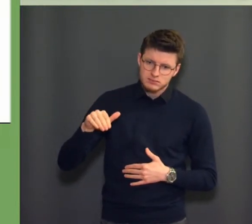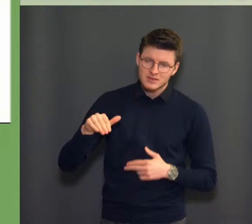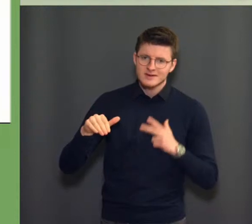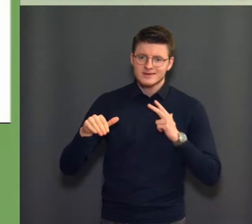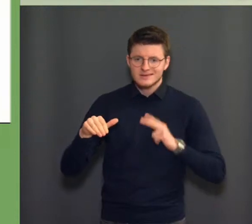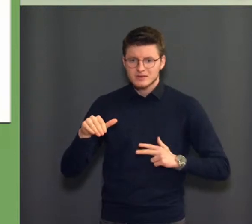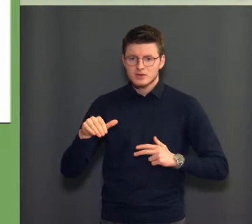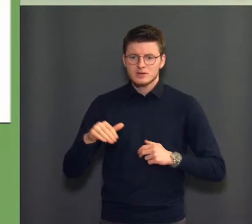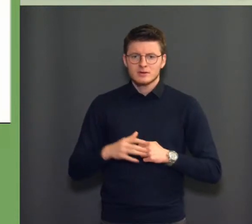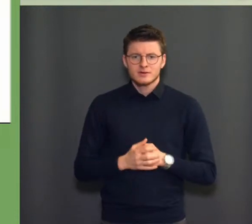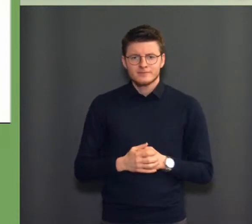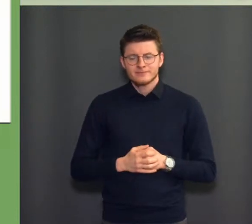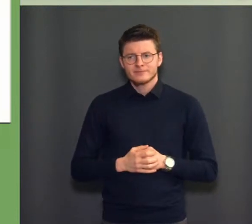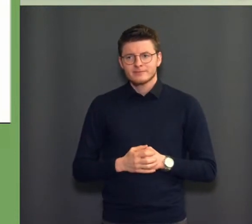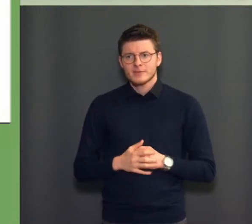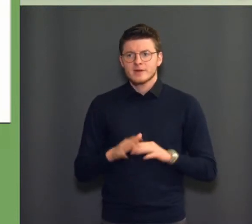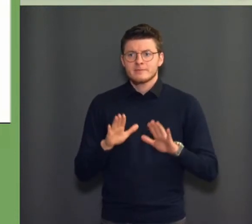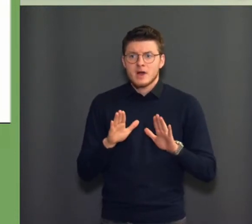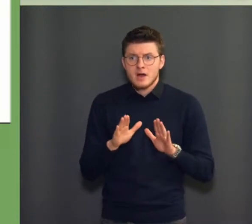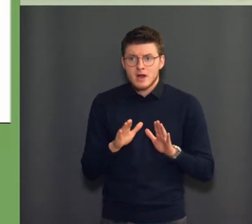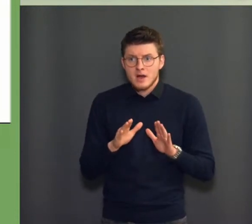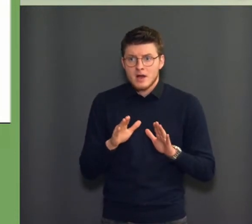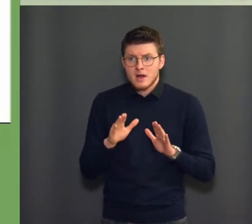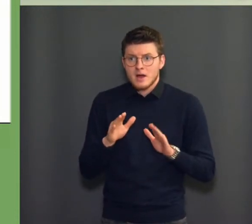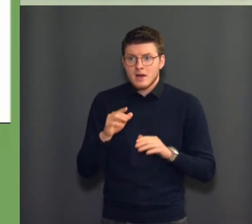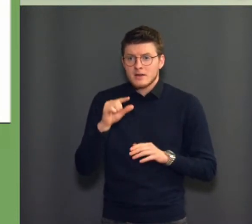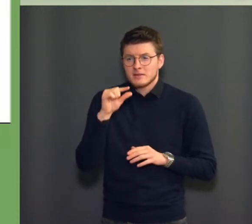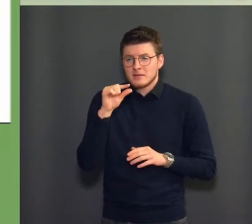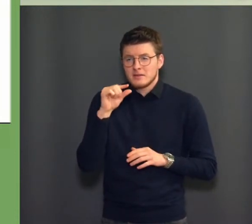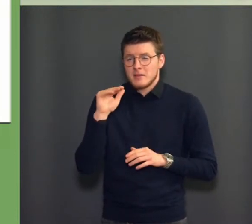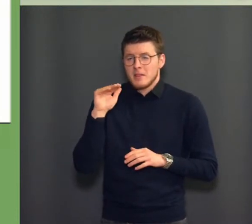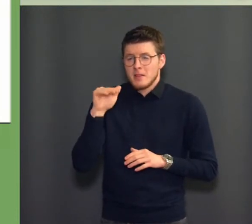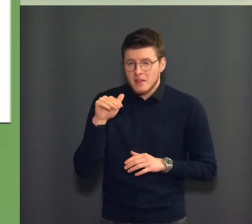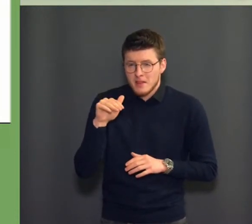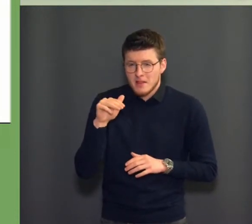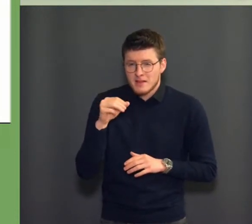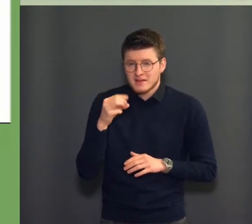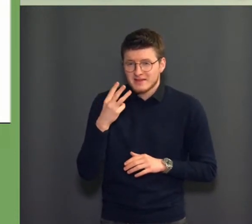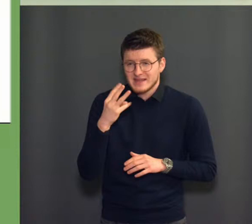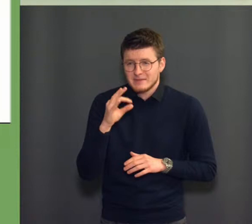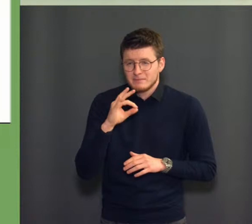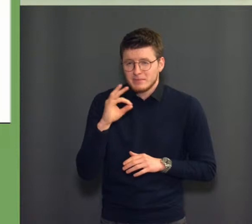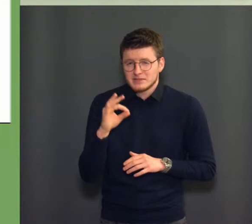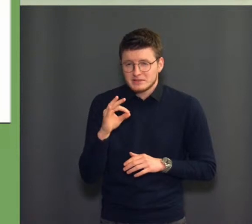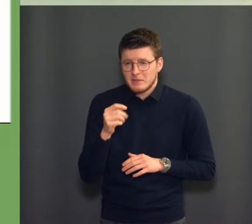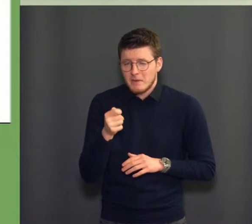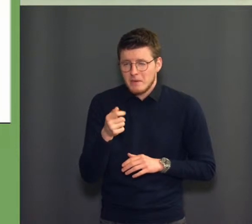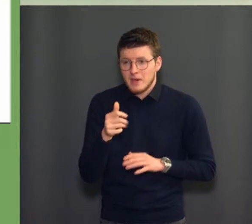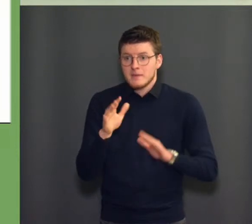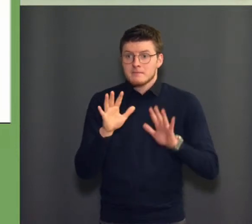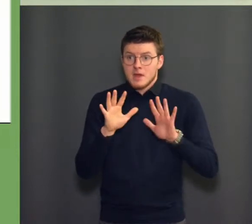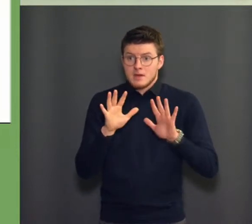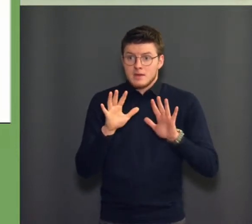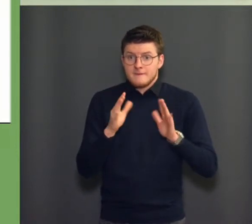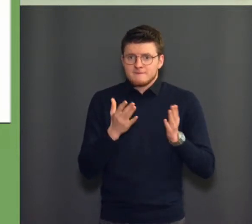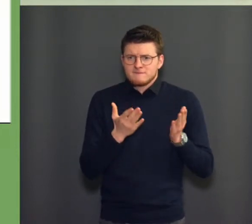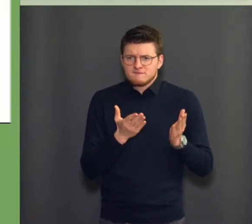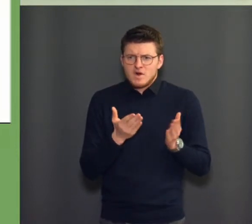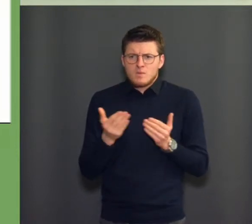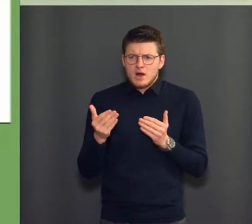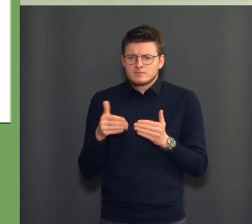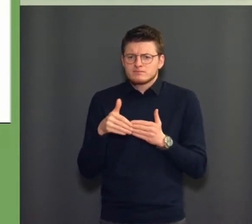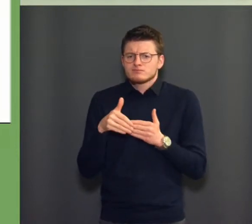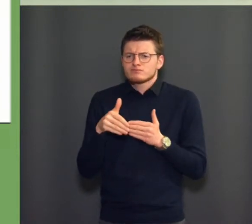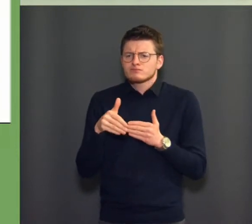Voorlopig gaat dit om een nog heel bescheiden daling van -3%, maar we verwachten dat deze daling de komende